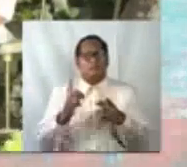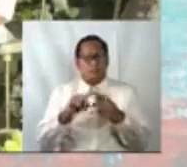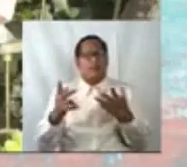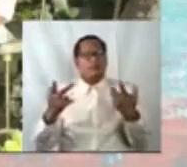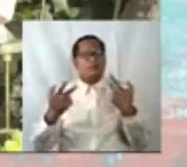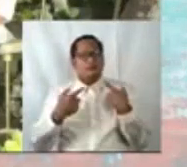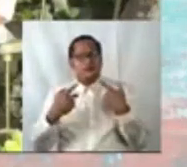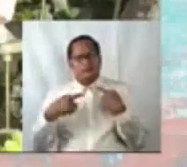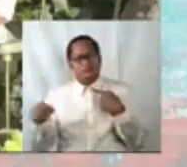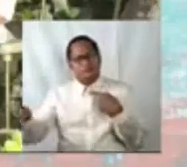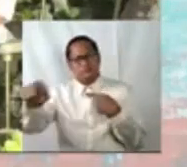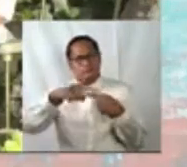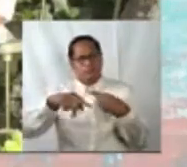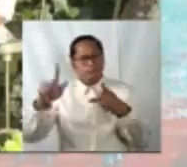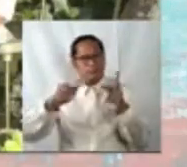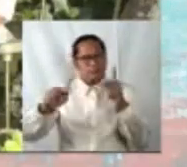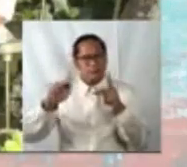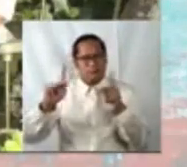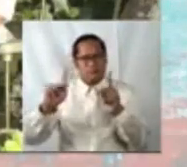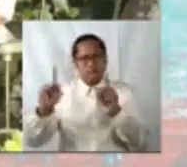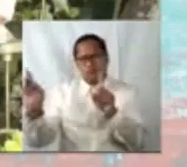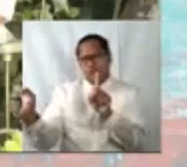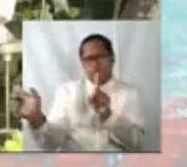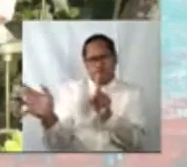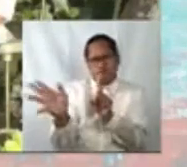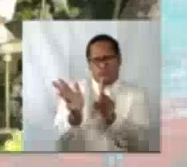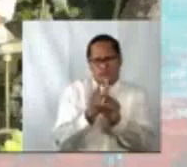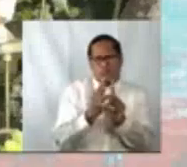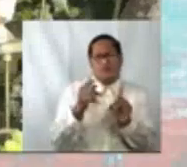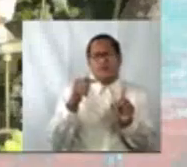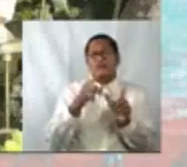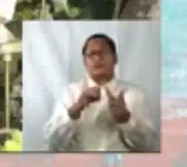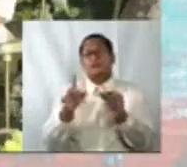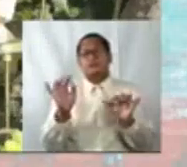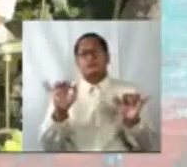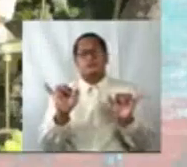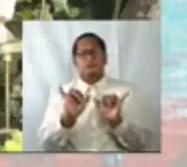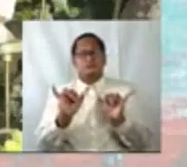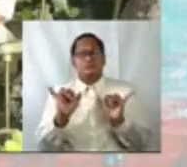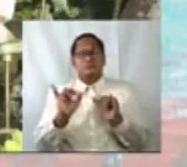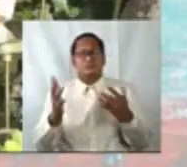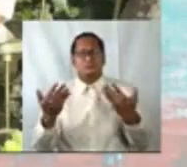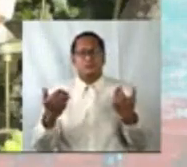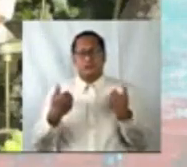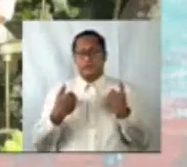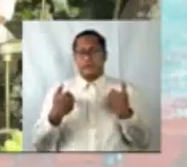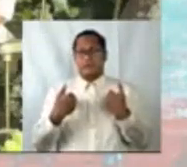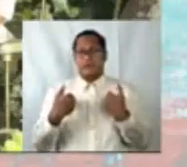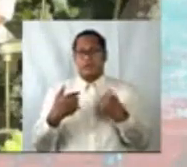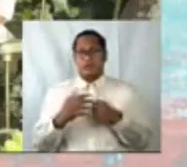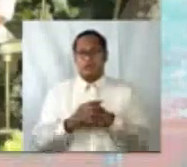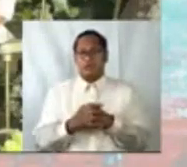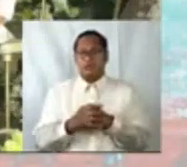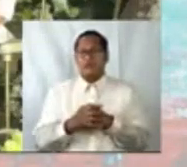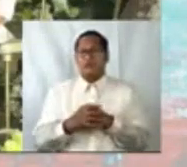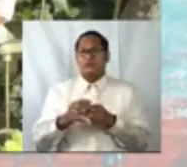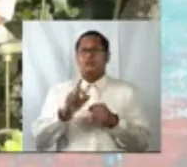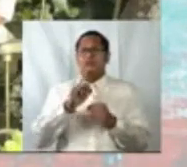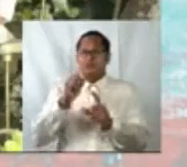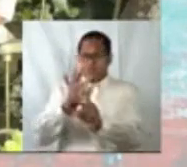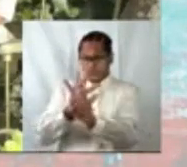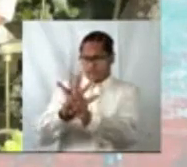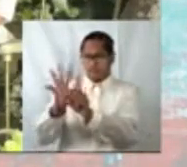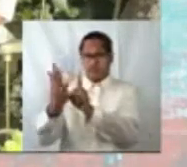tao. May charisma sa kanyang mga tauhan. At gayon din, meron po siyang, yan, may mga pinalibutan niya yung sarili niya ng mga